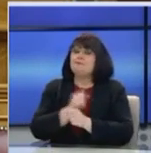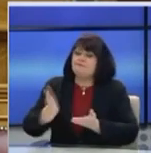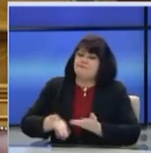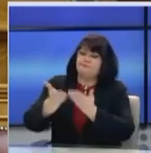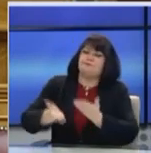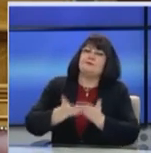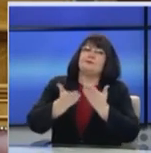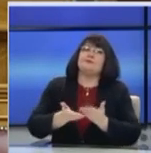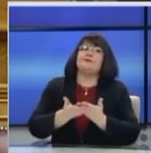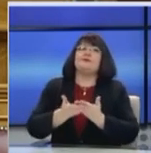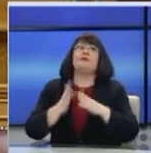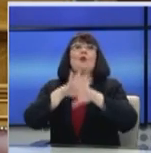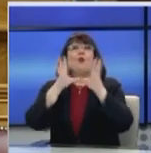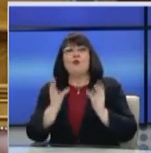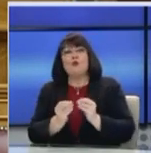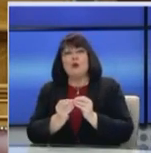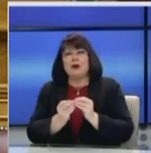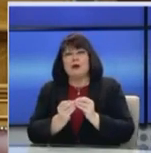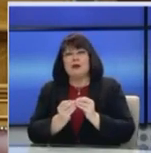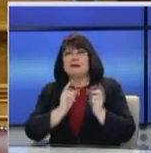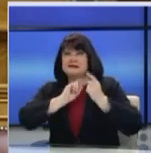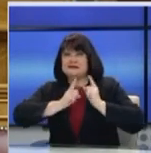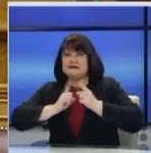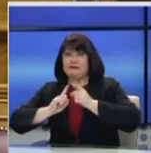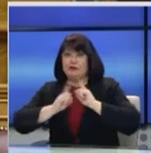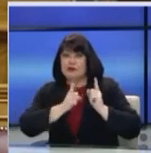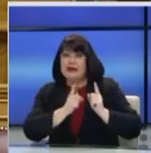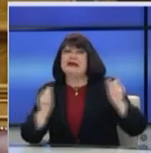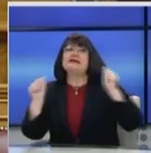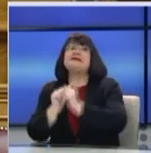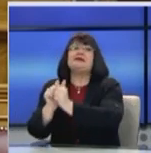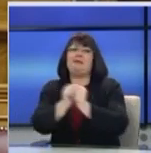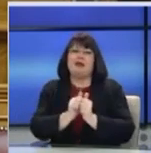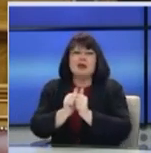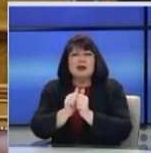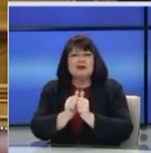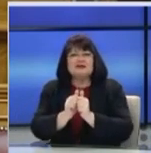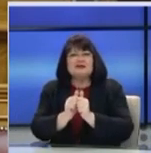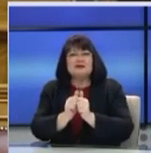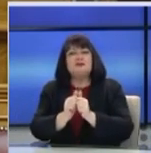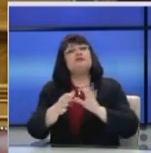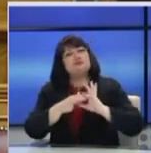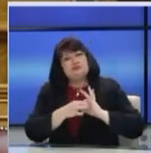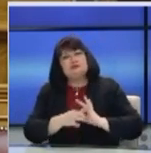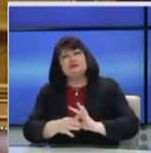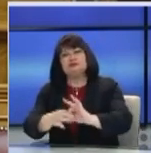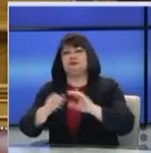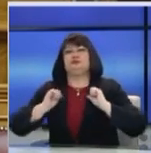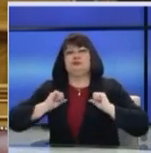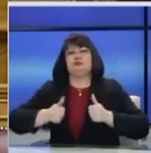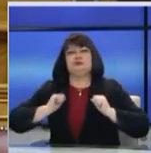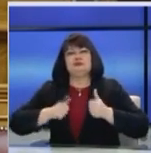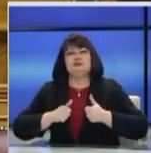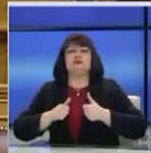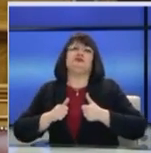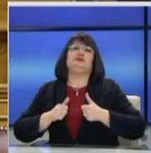Ενίσχυση όλου του πλέγματος των συμφωνιών, των συμμαχιών της χώρας, σε συνέχεια πρωτοβουλειών που